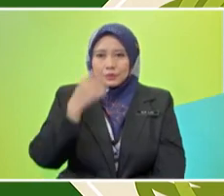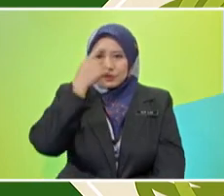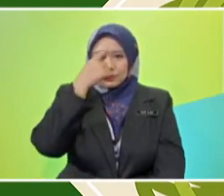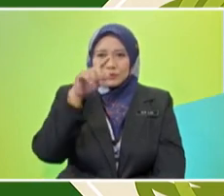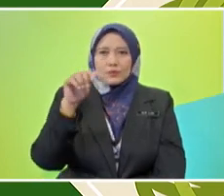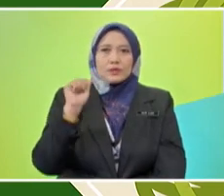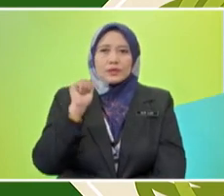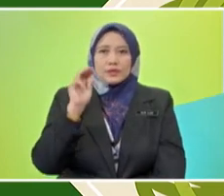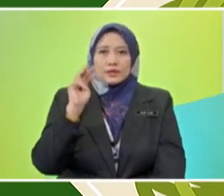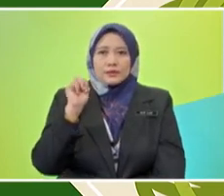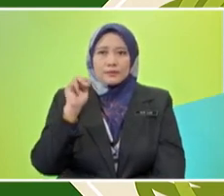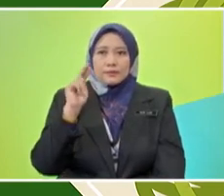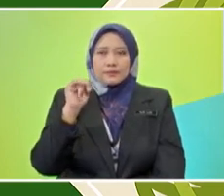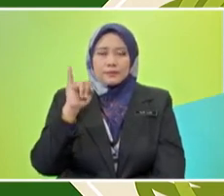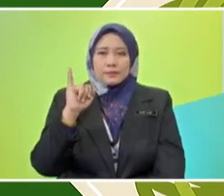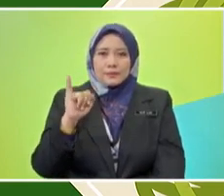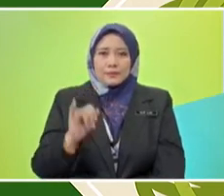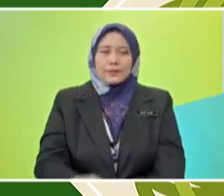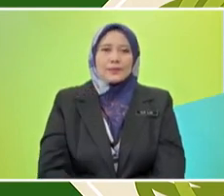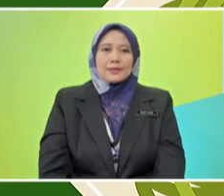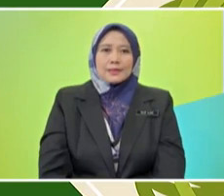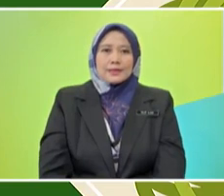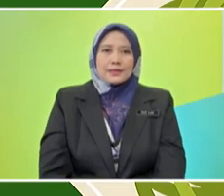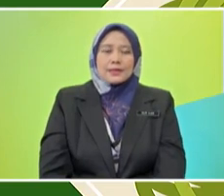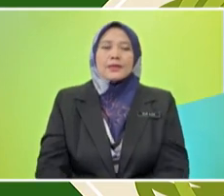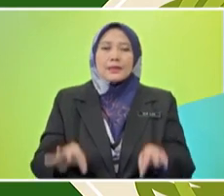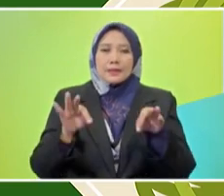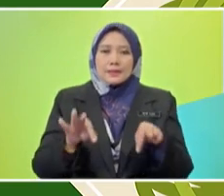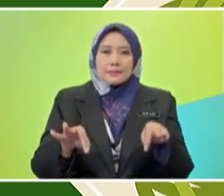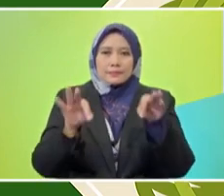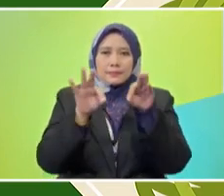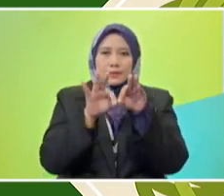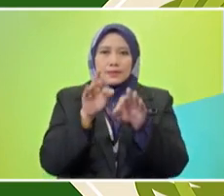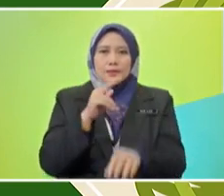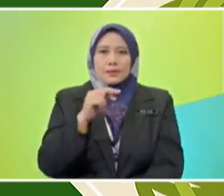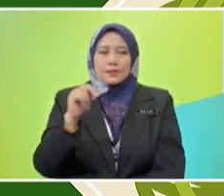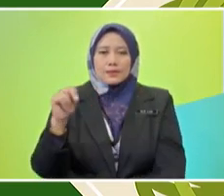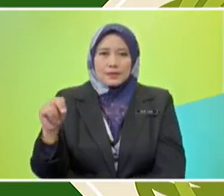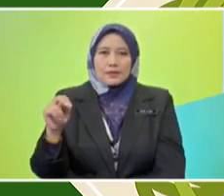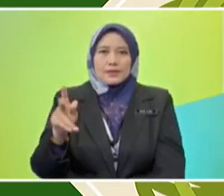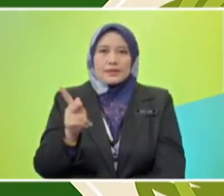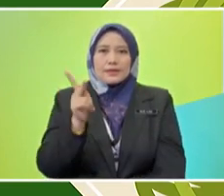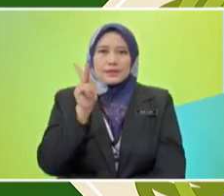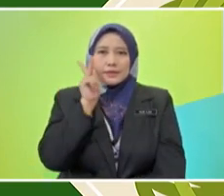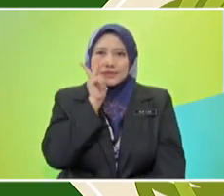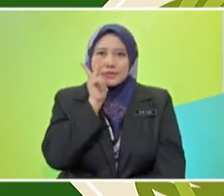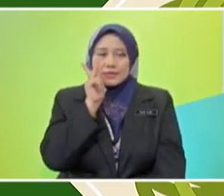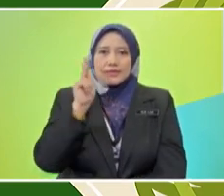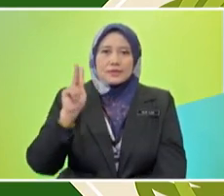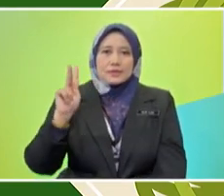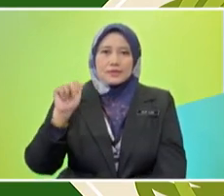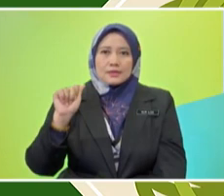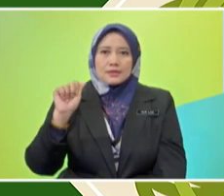gambar. Kepentingan karbohidrat. Sebutkan sekali makanan yang ada pada gambar tu. Silakan Amni.